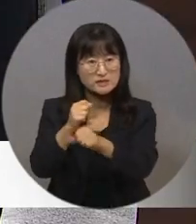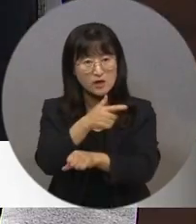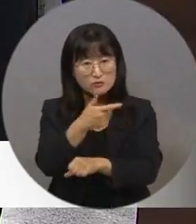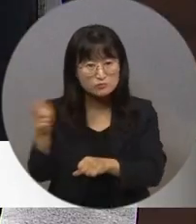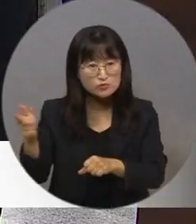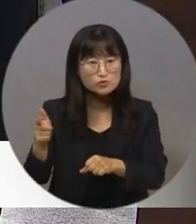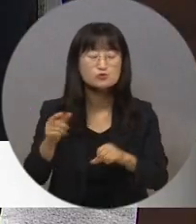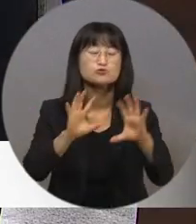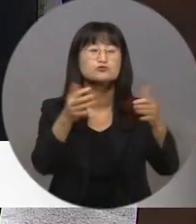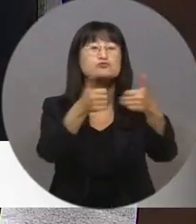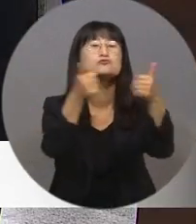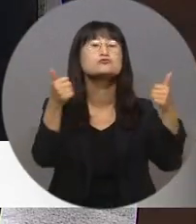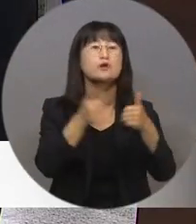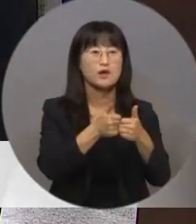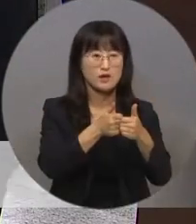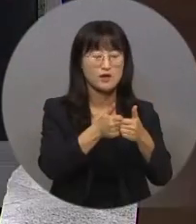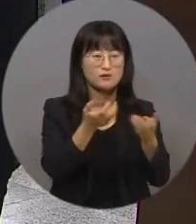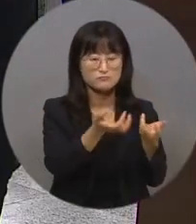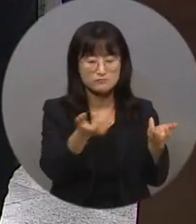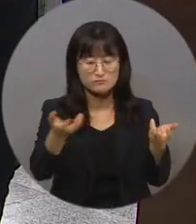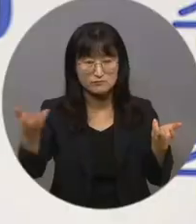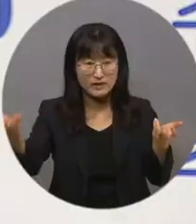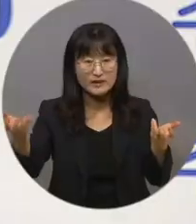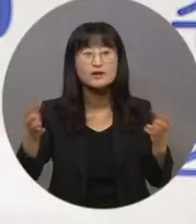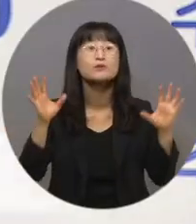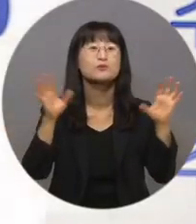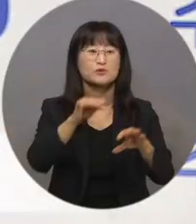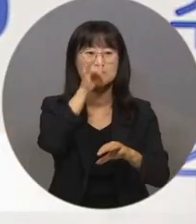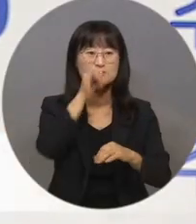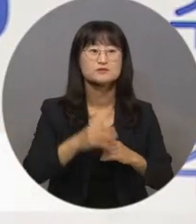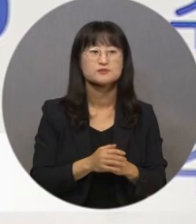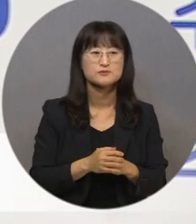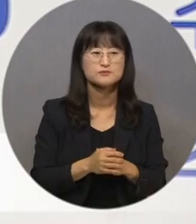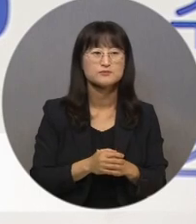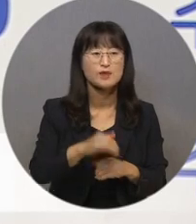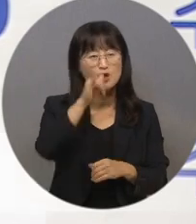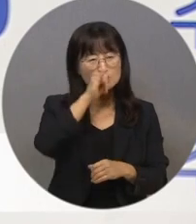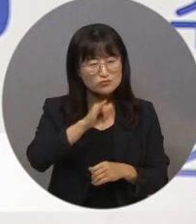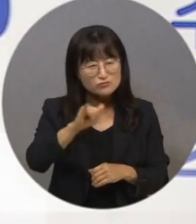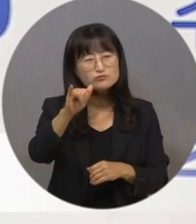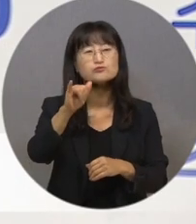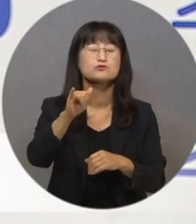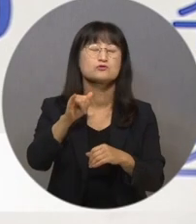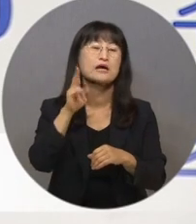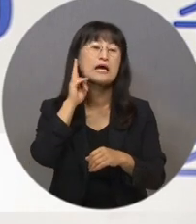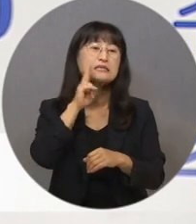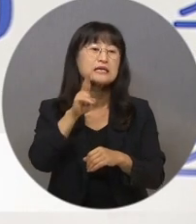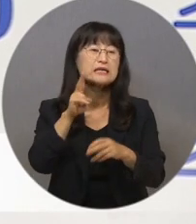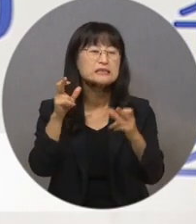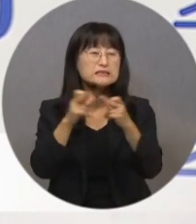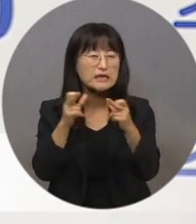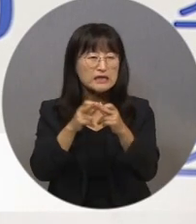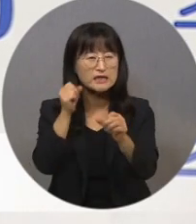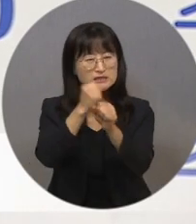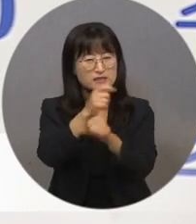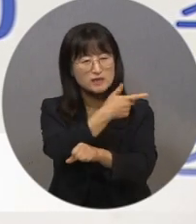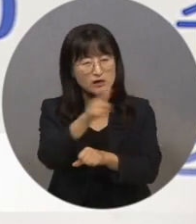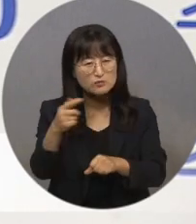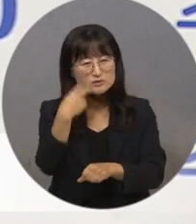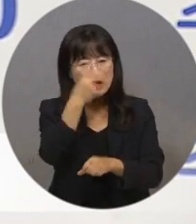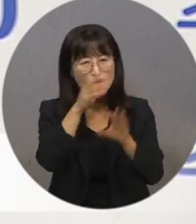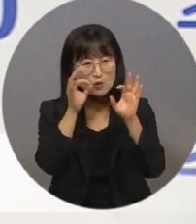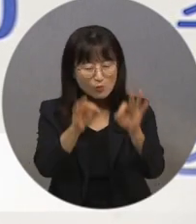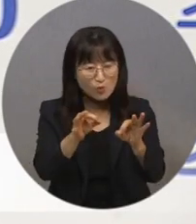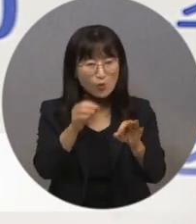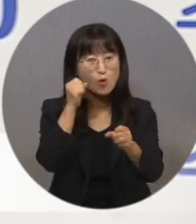박람회가 국회의원회관에서 열렸습니다. 우수한 장애인 생산품들을 직접 살펴보시고 생산품 판매가